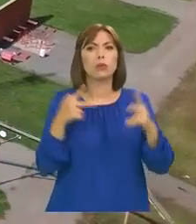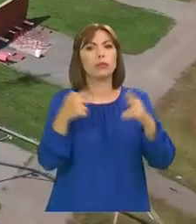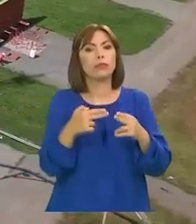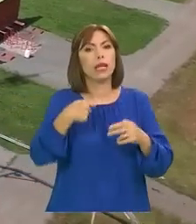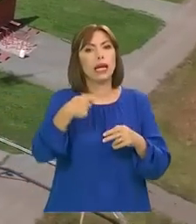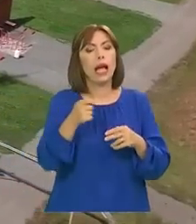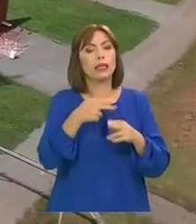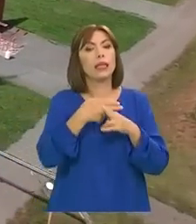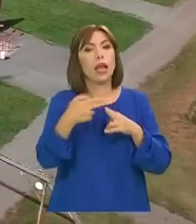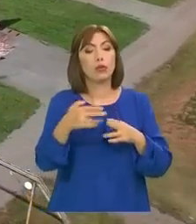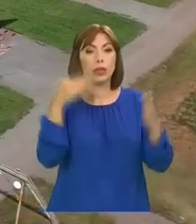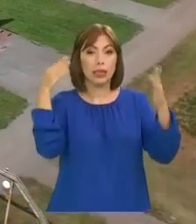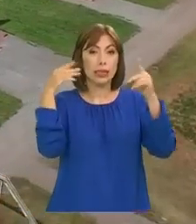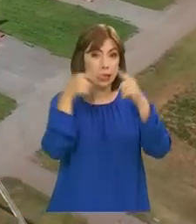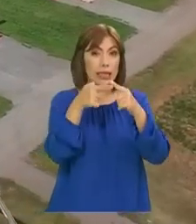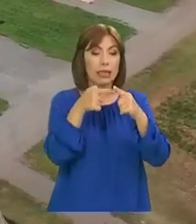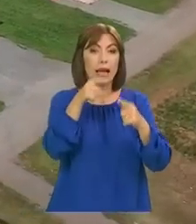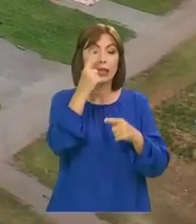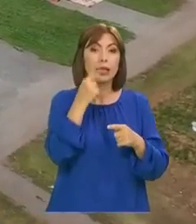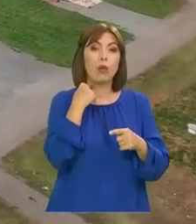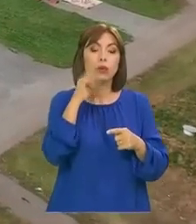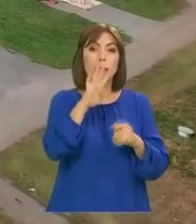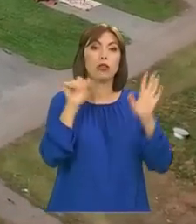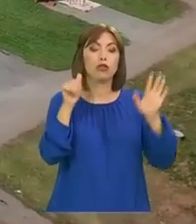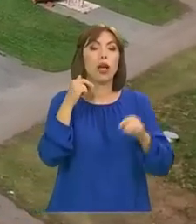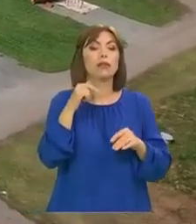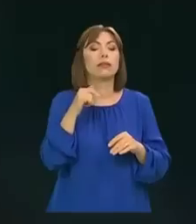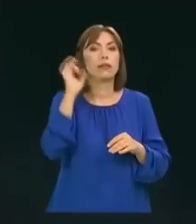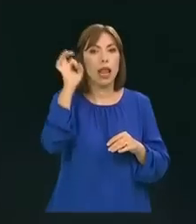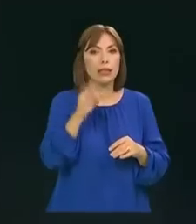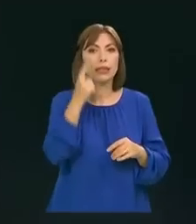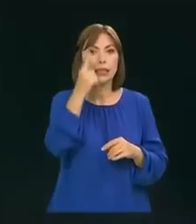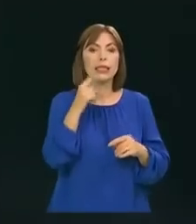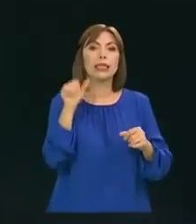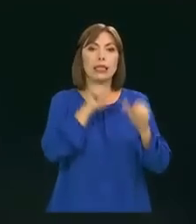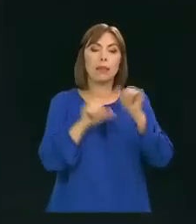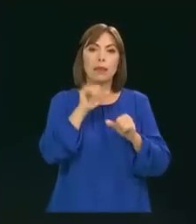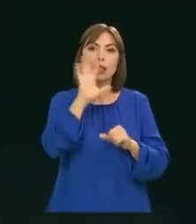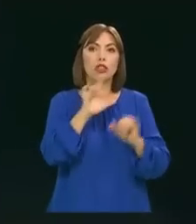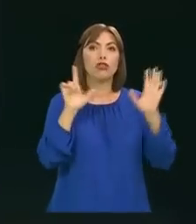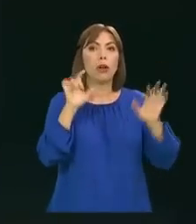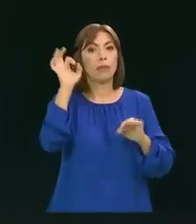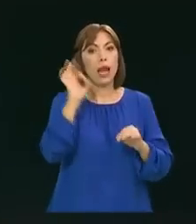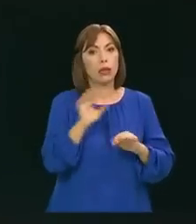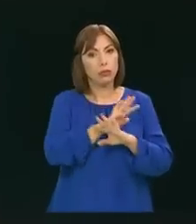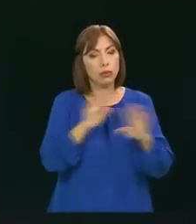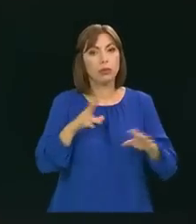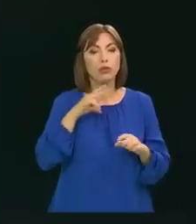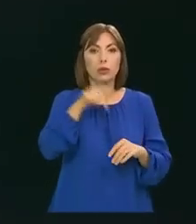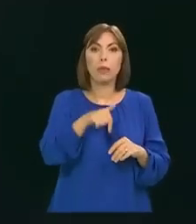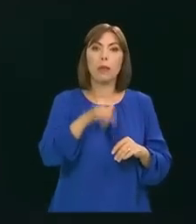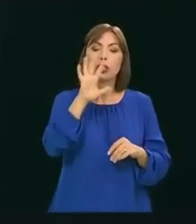naturale. Ținta la 1 august era 46%, ținta la 1 septembrie era 57%, deja suntem la